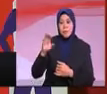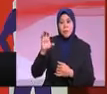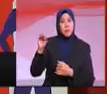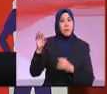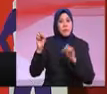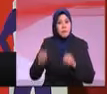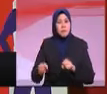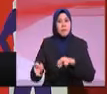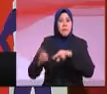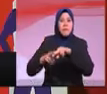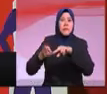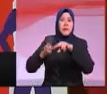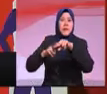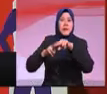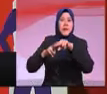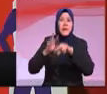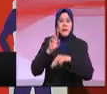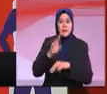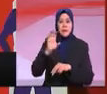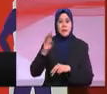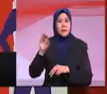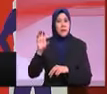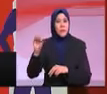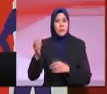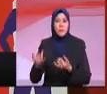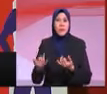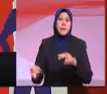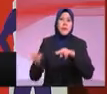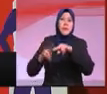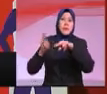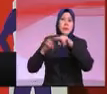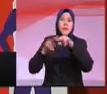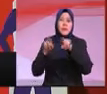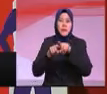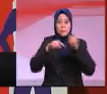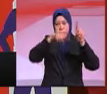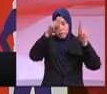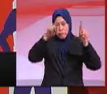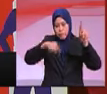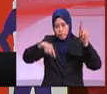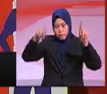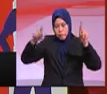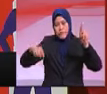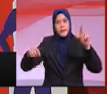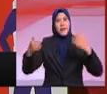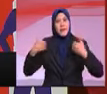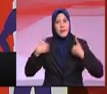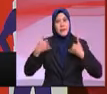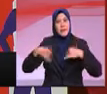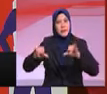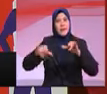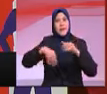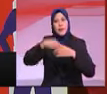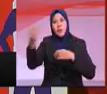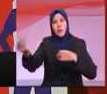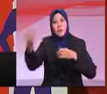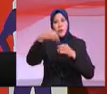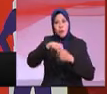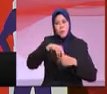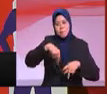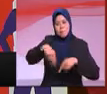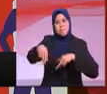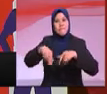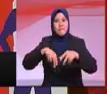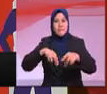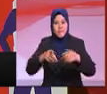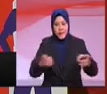sikit dan juga RMCO meningkat. Jadi trend yang ni kita nampak masih ada pergerakan penduduk daripada